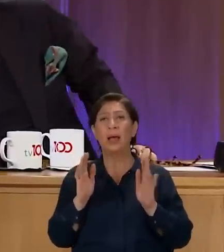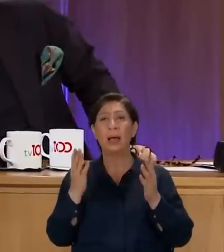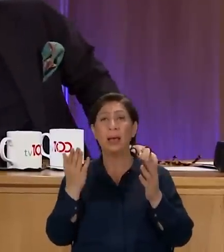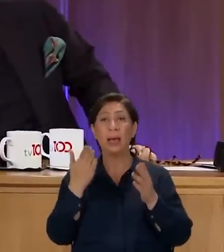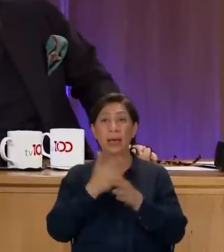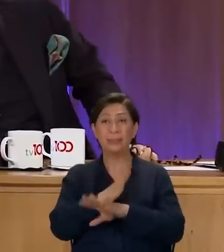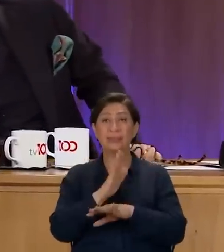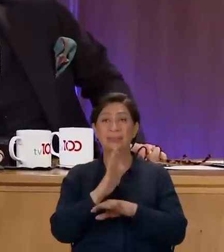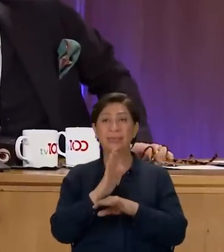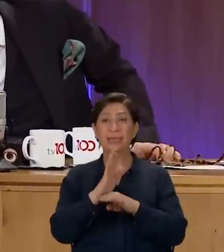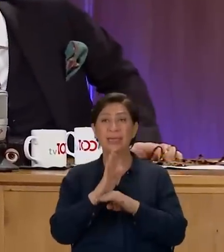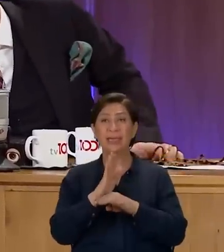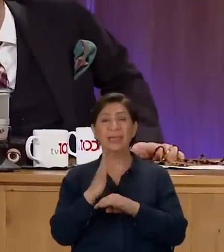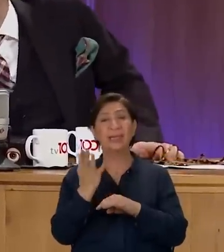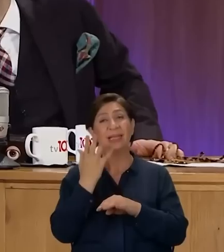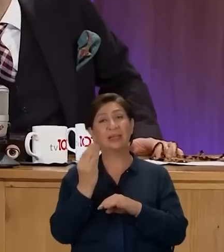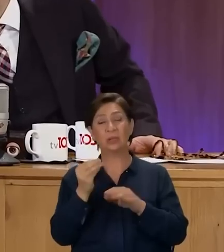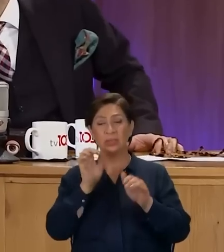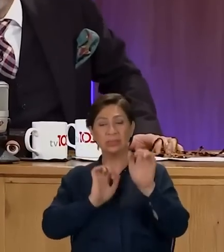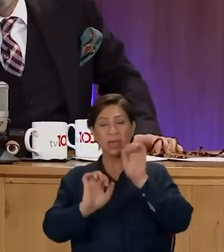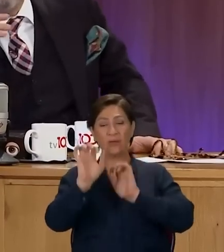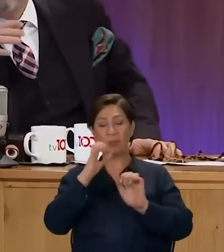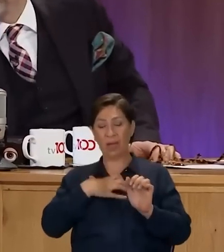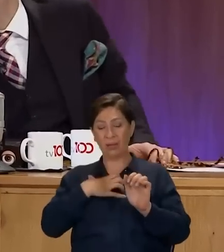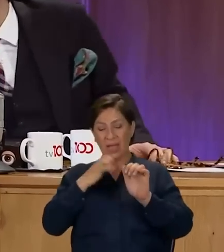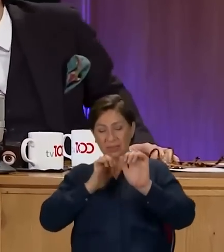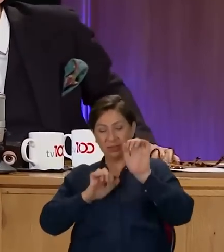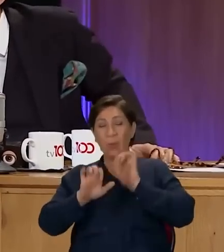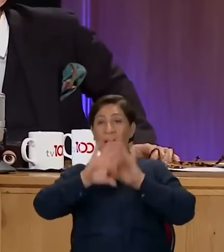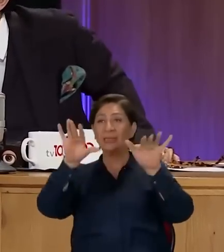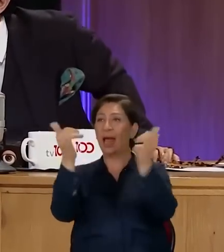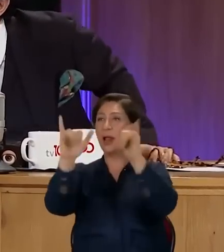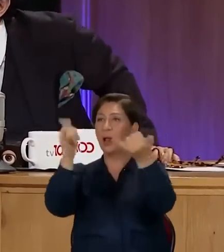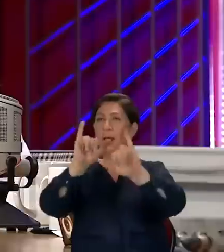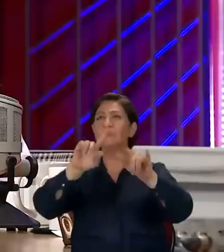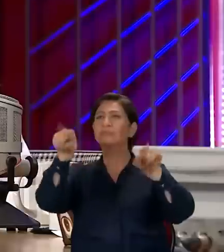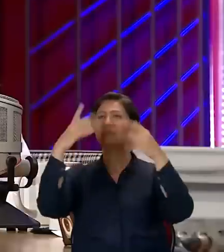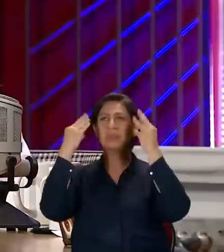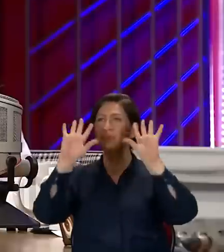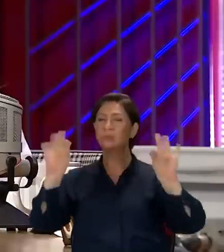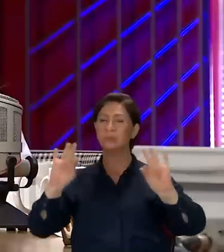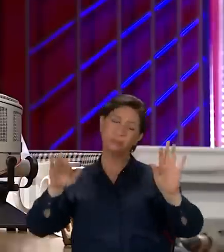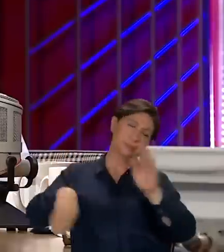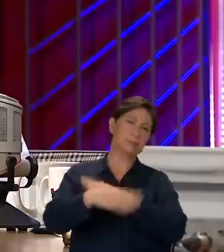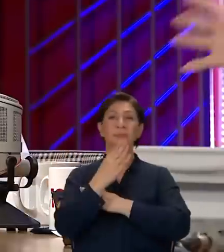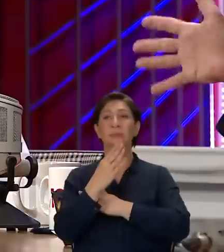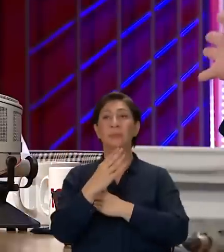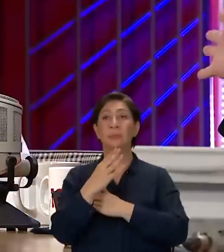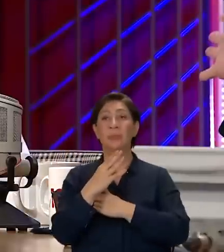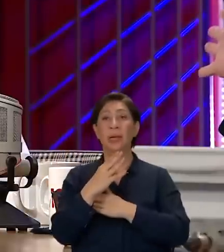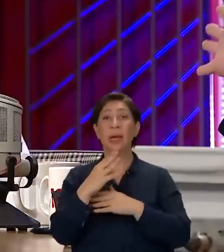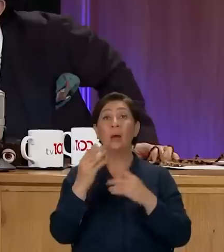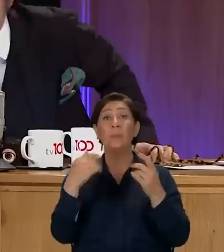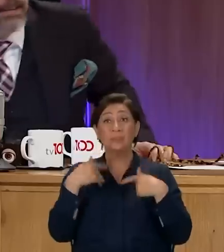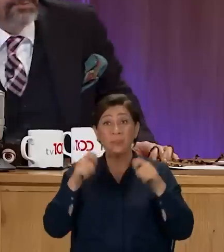aslında ne güzel bir savunma mekanizmasıdır. Yani herkese eğlendirip gitmek, kimse bir şey anlamasın diye. Ama sonucu yok. Biraz da